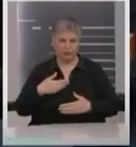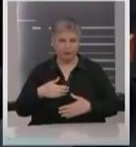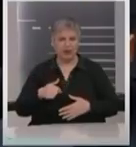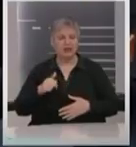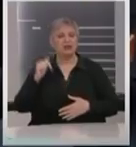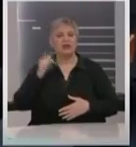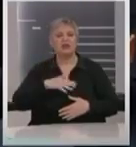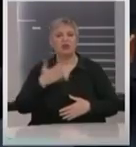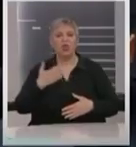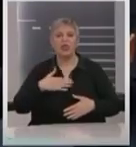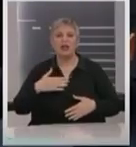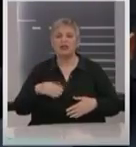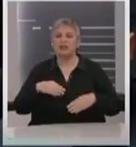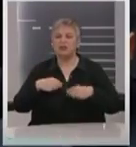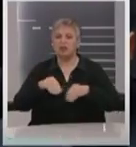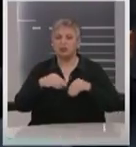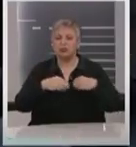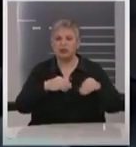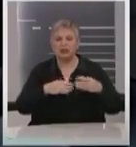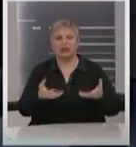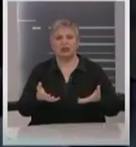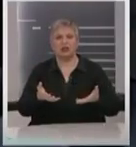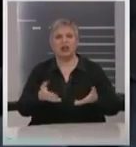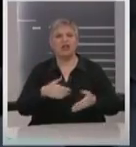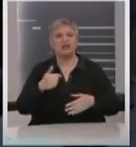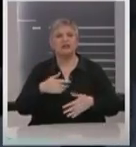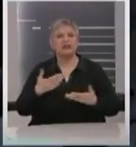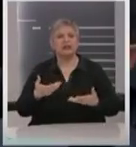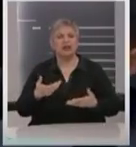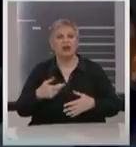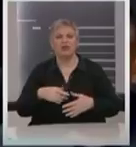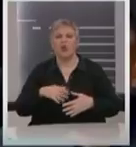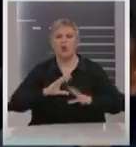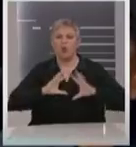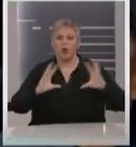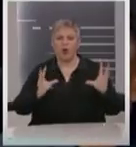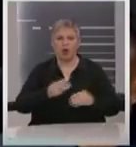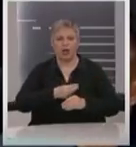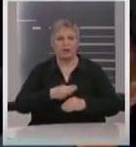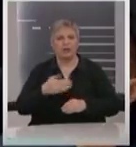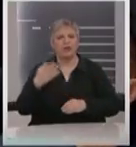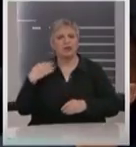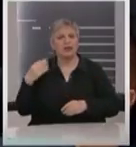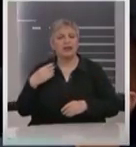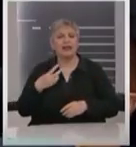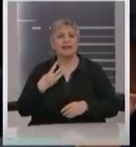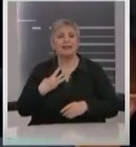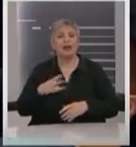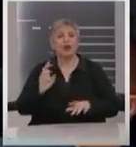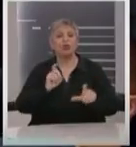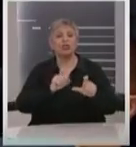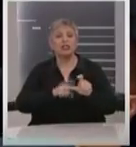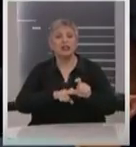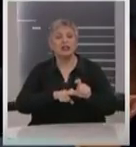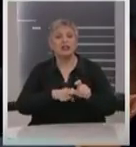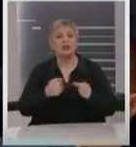που αποκτήθηκε με κόπο. Κάποτε υπήρχαν σχεδόν 300 ιδιωτικές εταιρείες παροχής ηλεκτρικού ρεύματος.